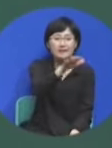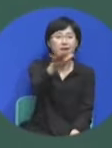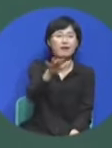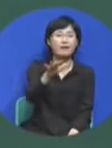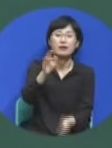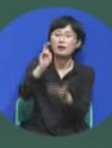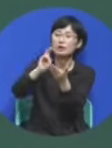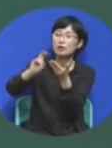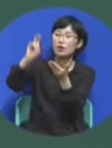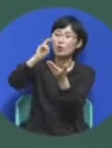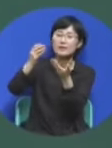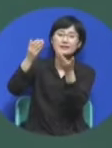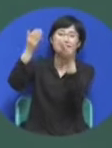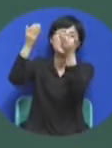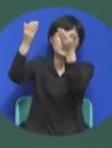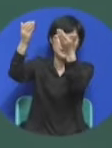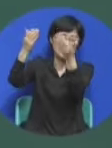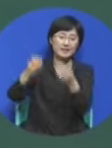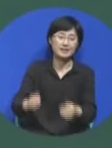여호와를 찬양하라.